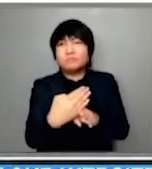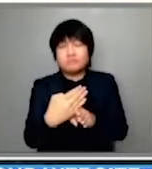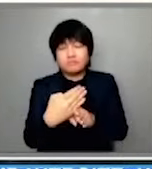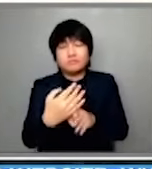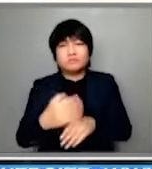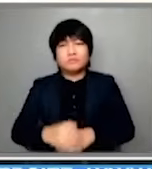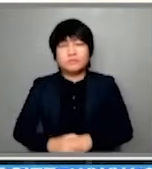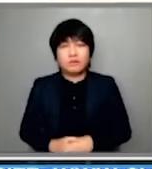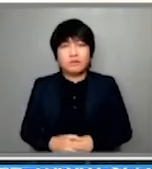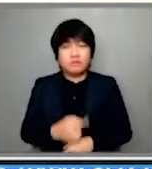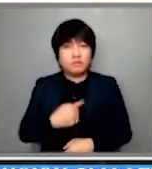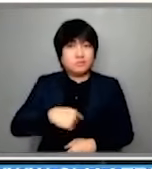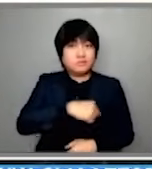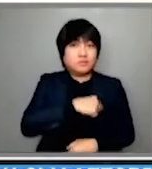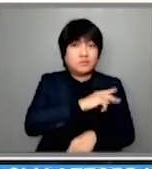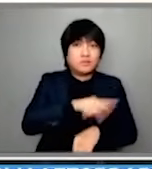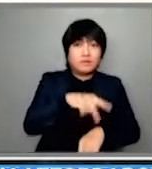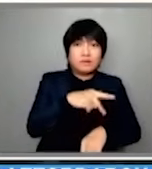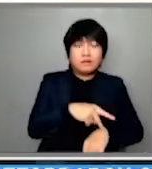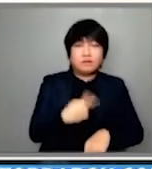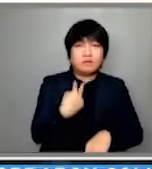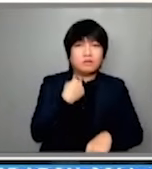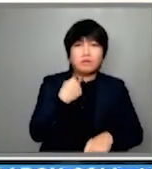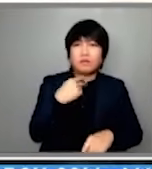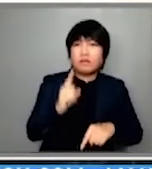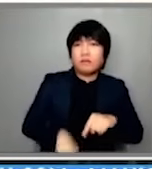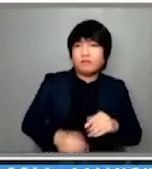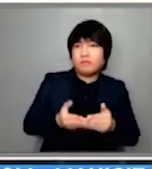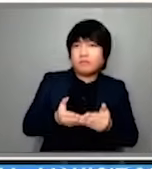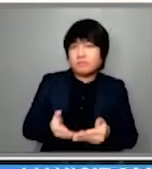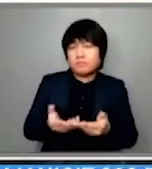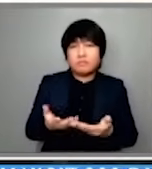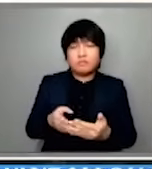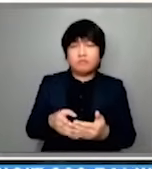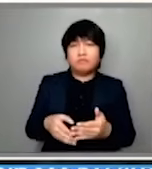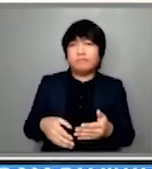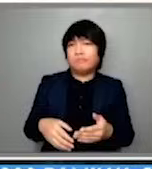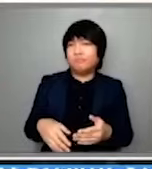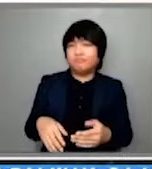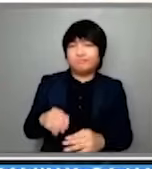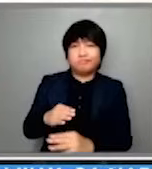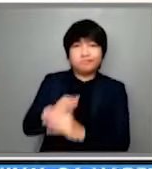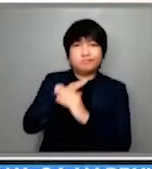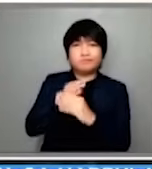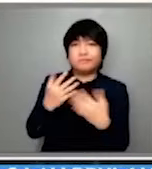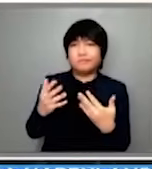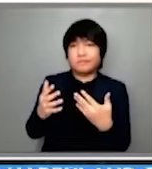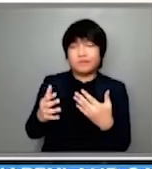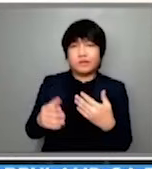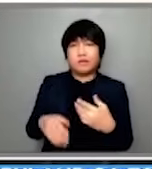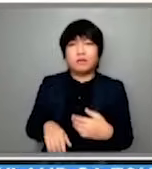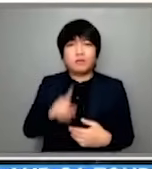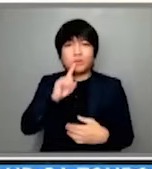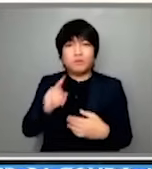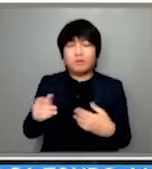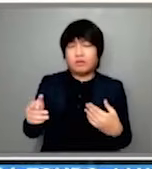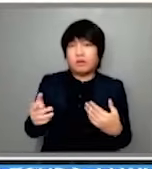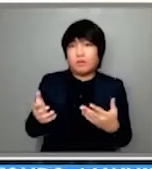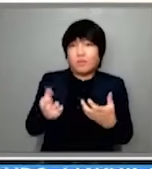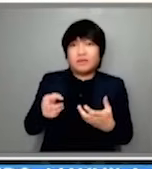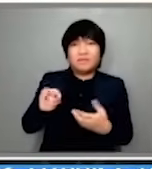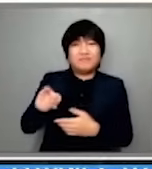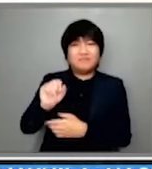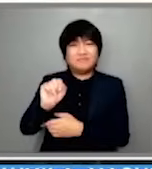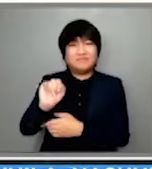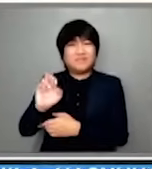yung entry doon na malapitan yung Sierra Madre. Yan yung kung napansin niyo ma'am